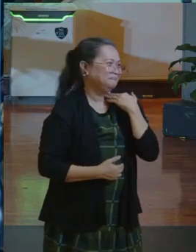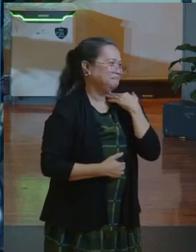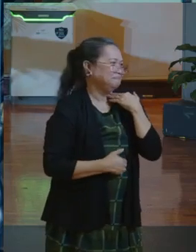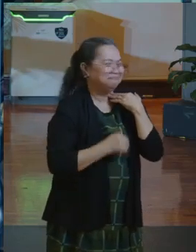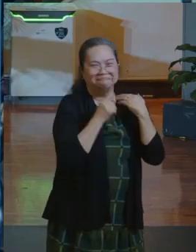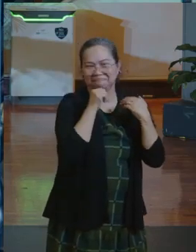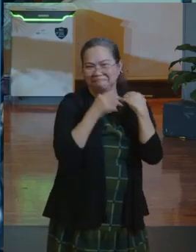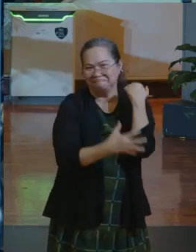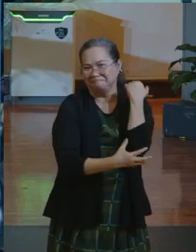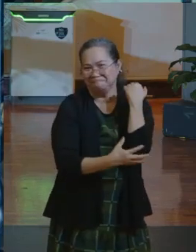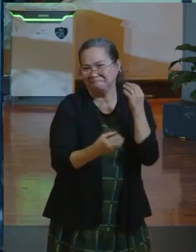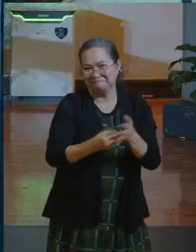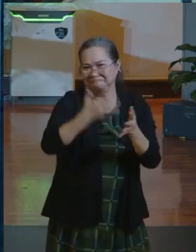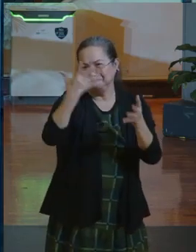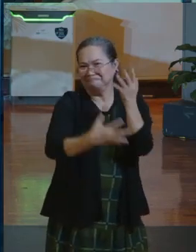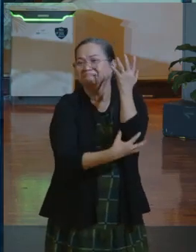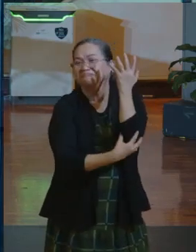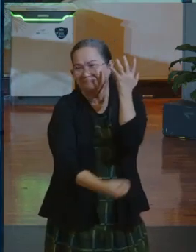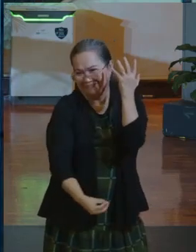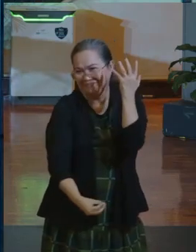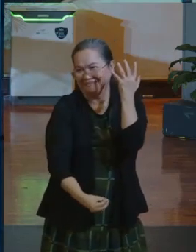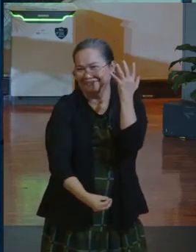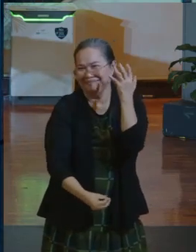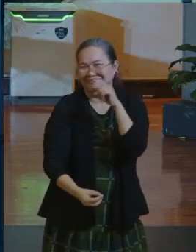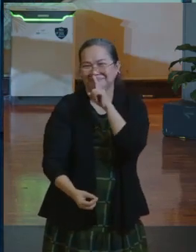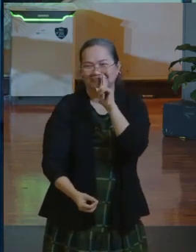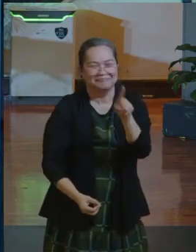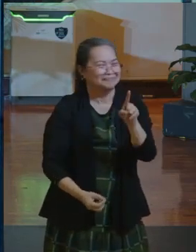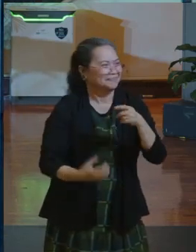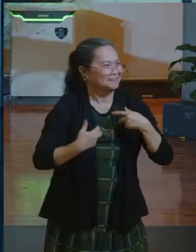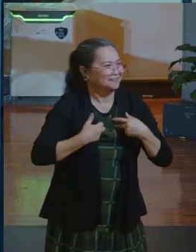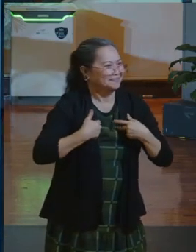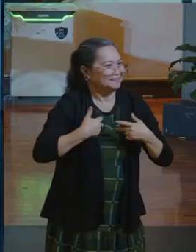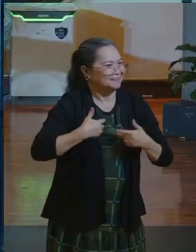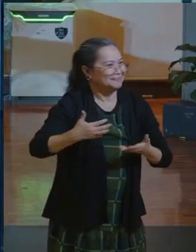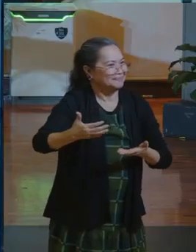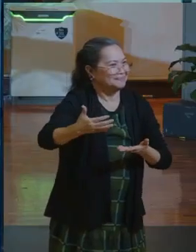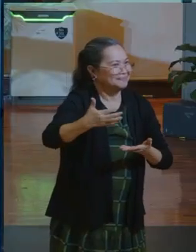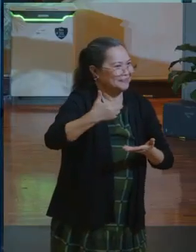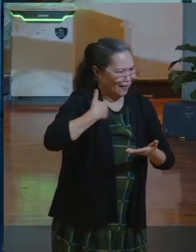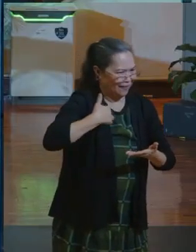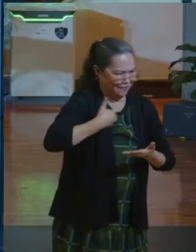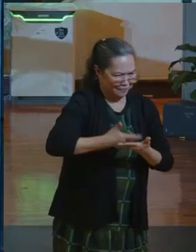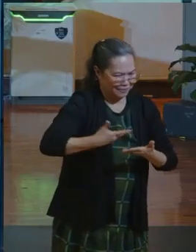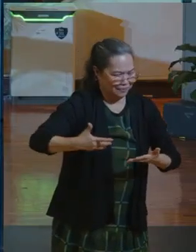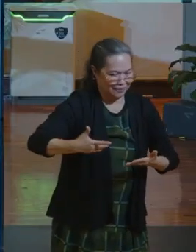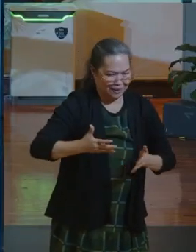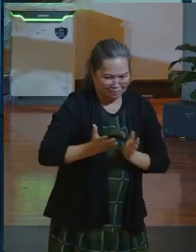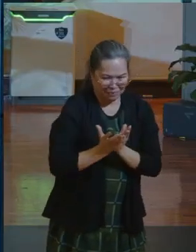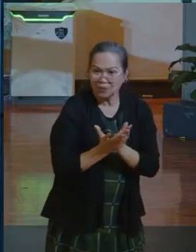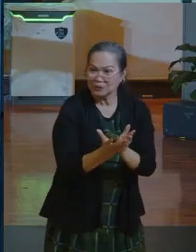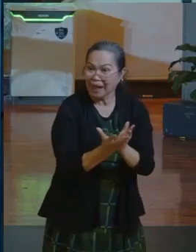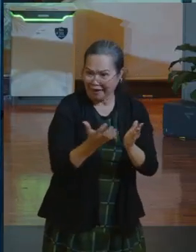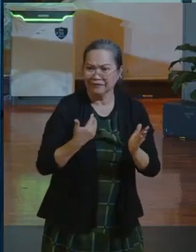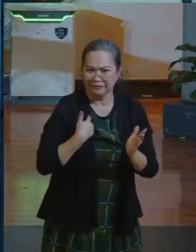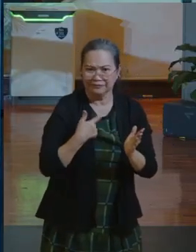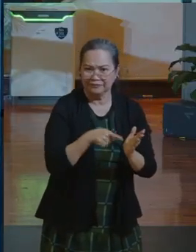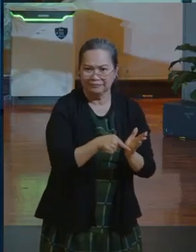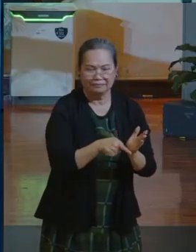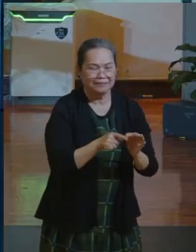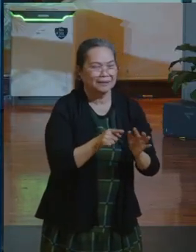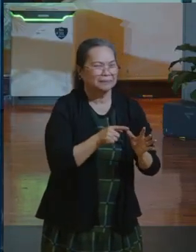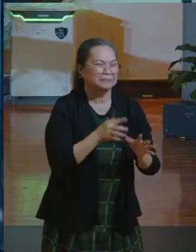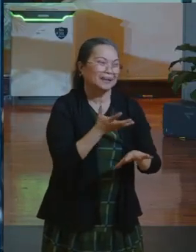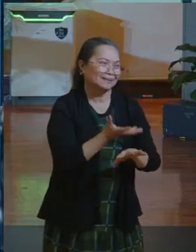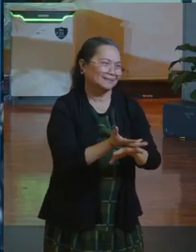iyon. Pagamat meron silang mga pag-aari tulad ng mga bangka. Pero